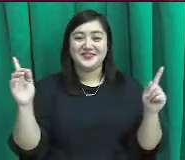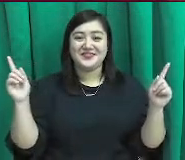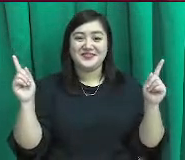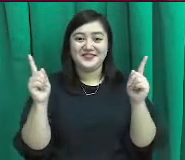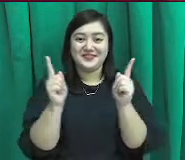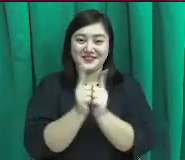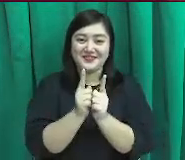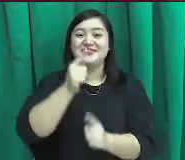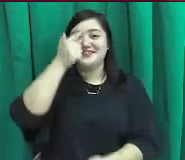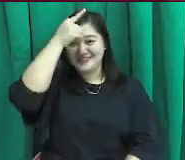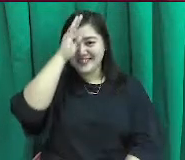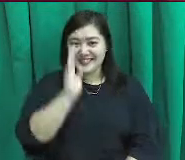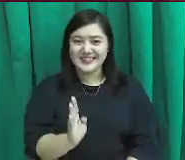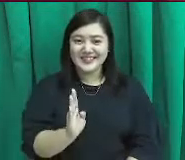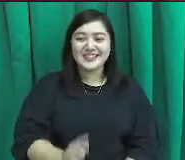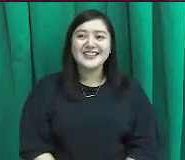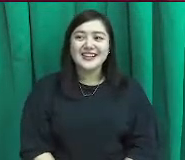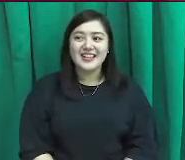ginamit ko na rin yung iba.